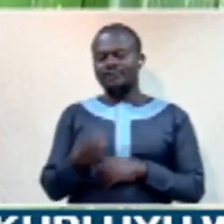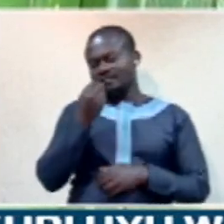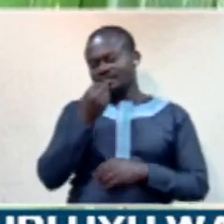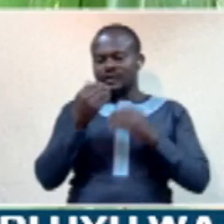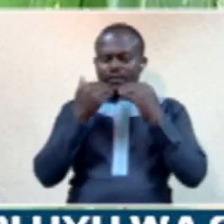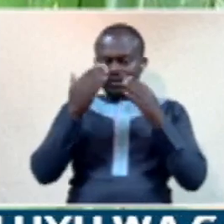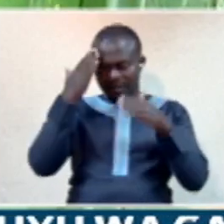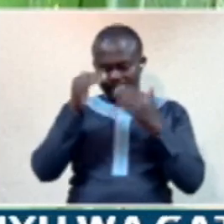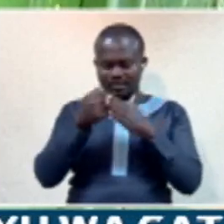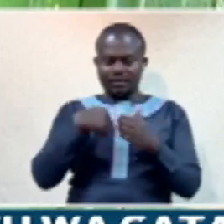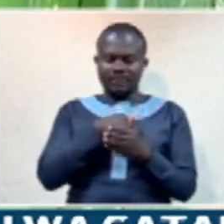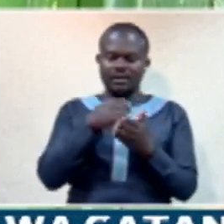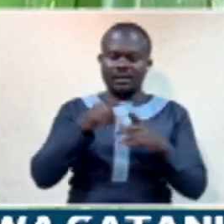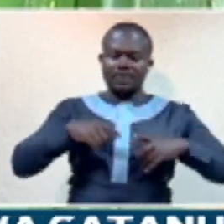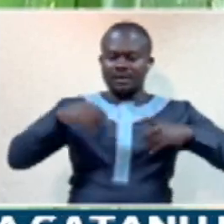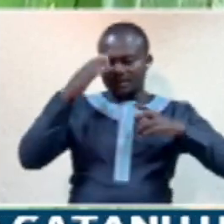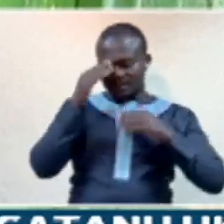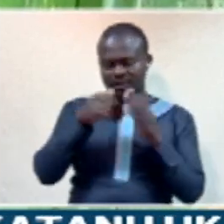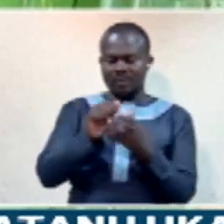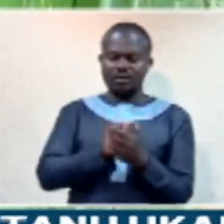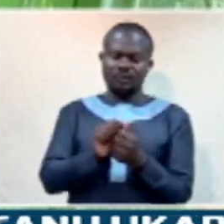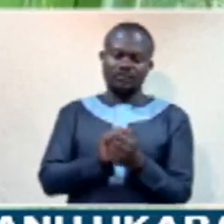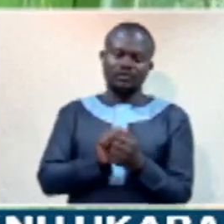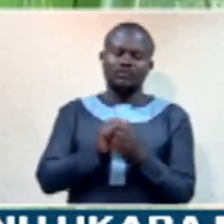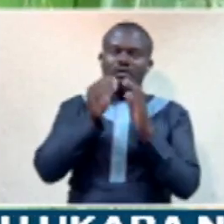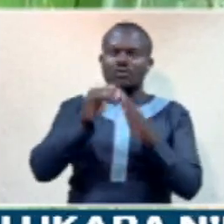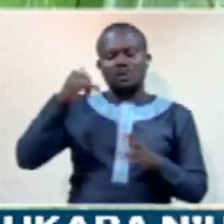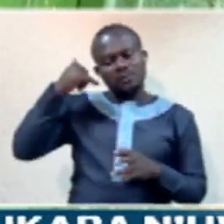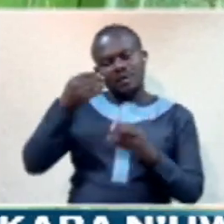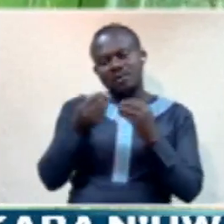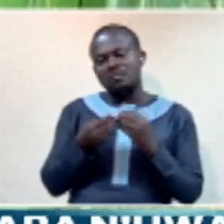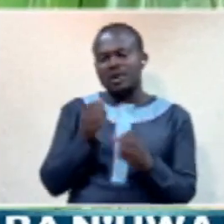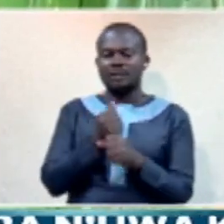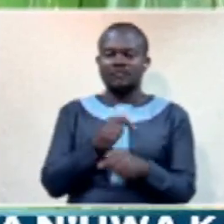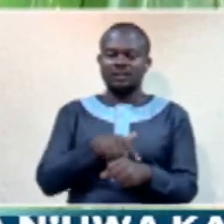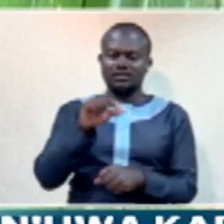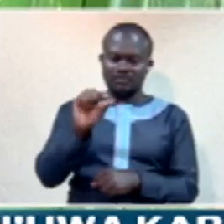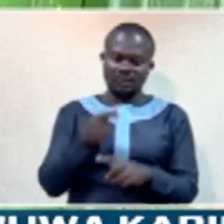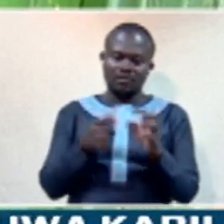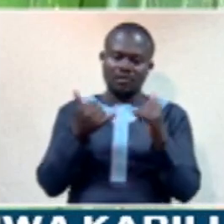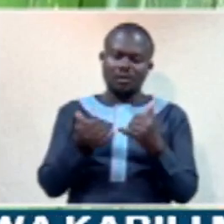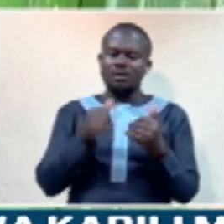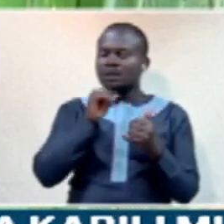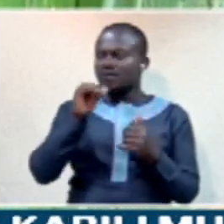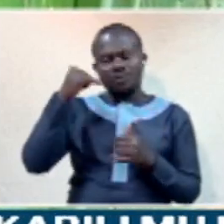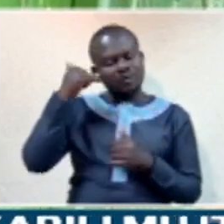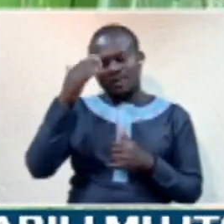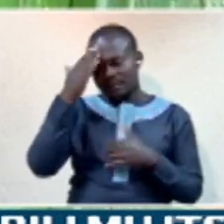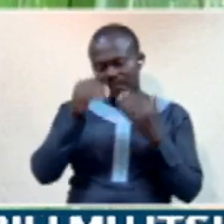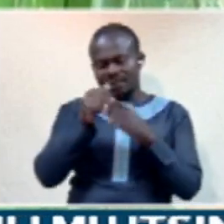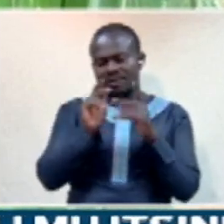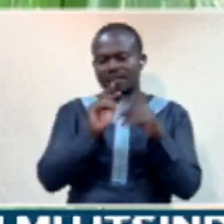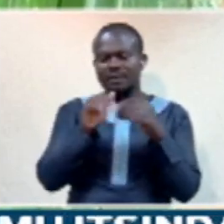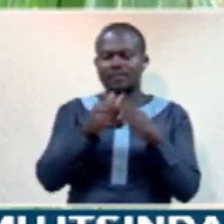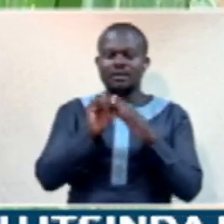bitewe nuko ngewe nari nundwe no gufurira abantu umuntu akamamagara kamikiraka none ubu ngubu rero nta ukimpamagara bitewe nuko bose